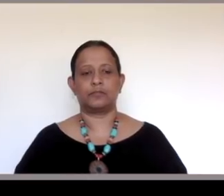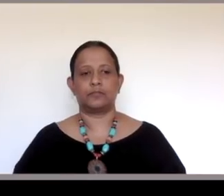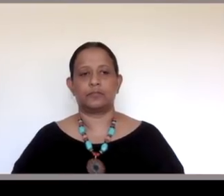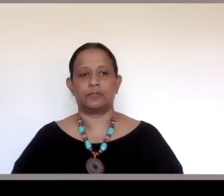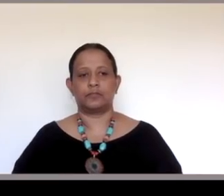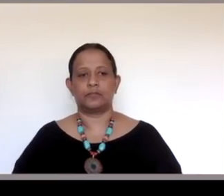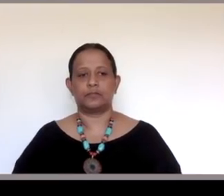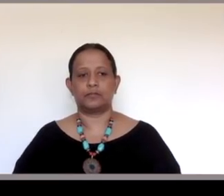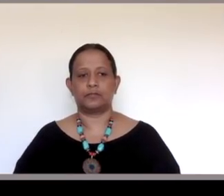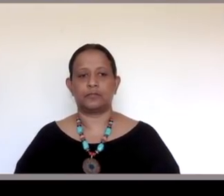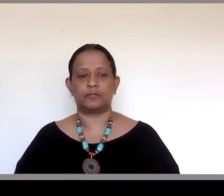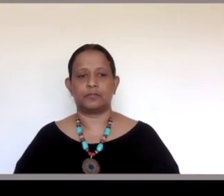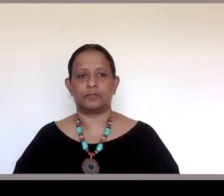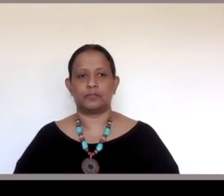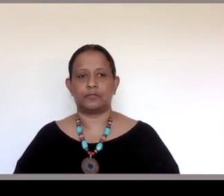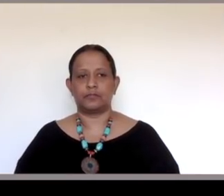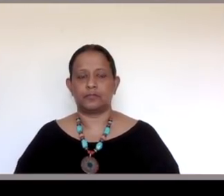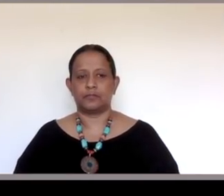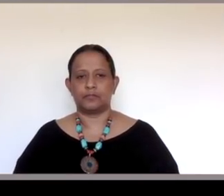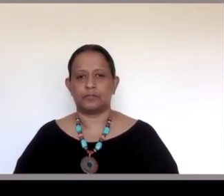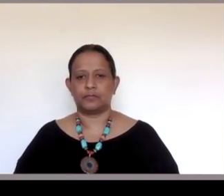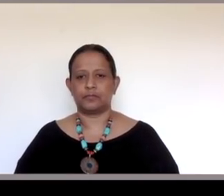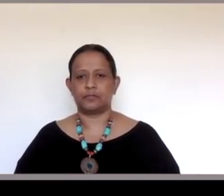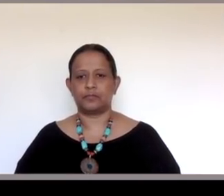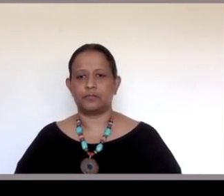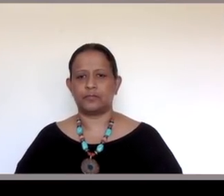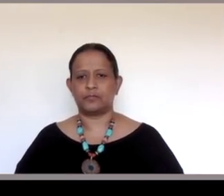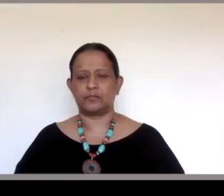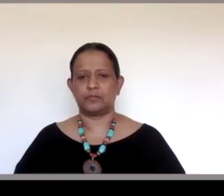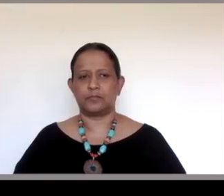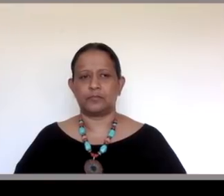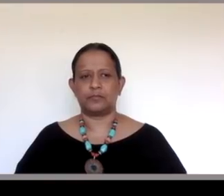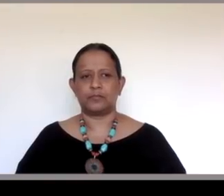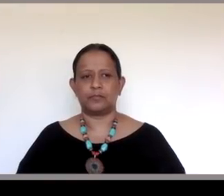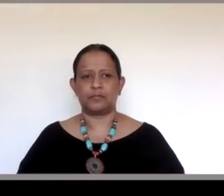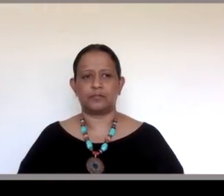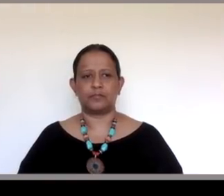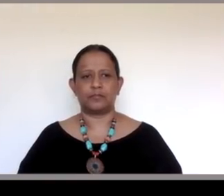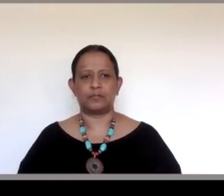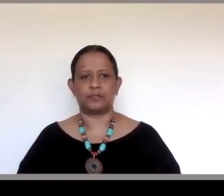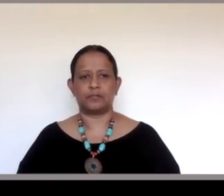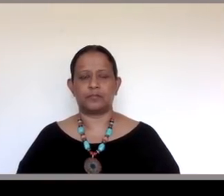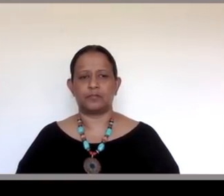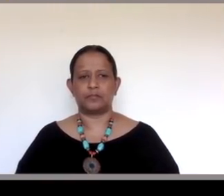வலின் சத்துட ஹொயலா ஏயாகே கதசித பினவன்ன போஹோசே வியாயம் கலா கேலா அவர்